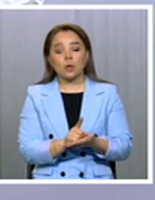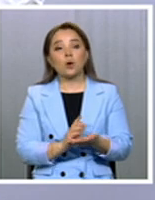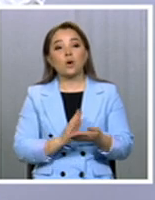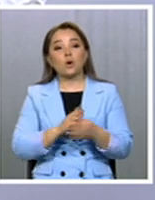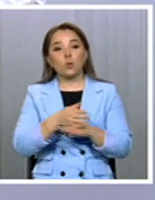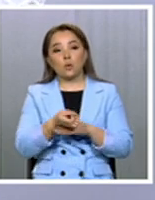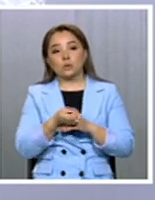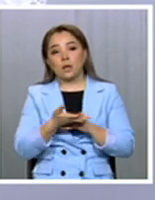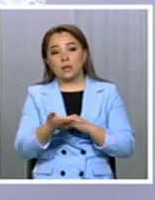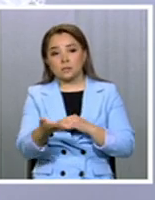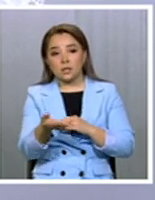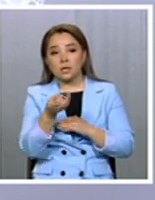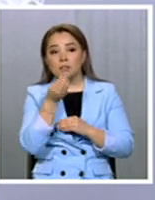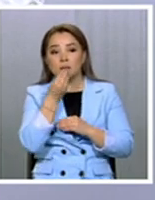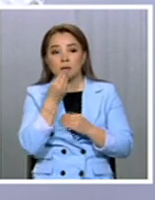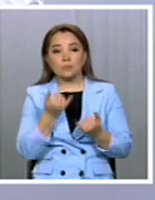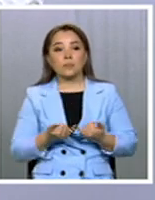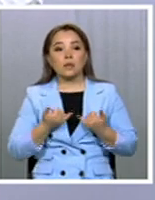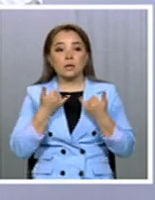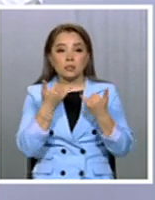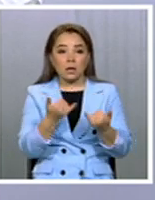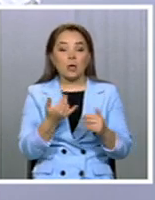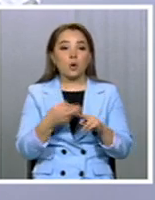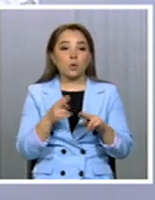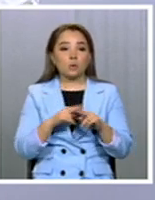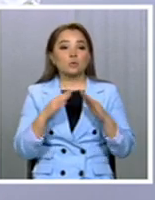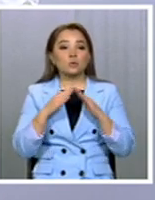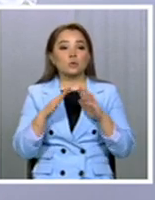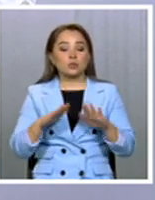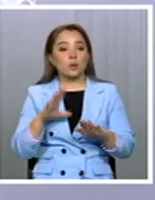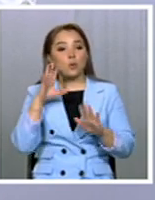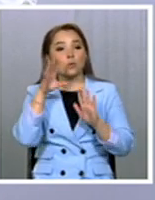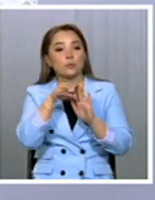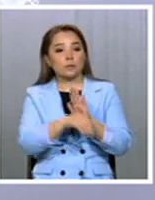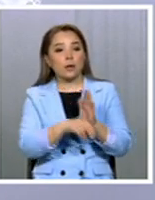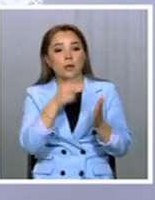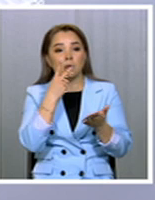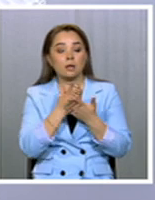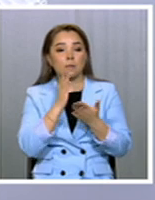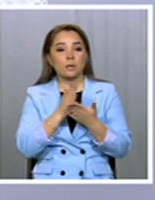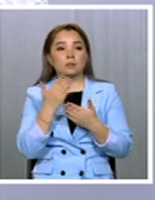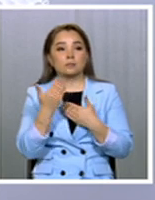қонағасы беріп, және сол үйге түнеп кететін болған.